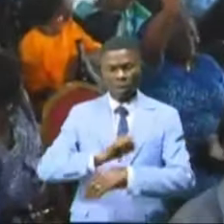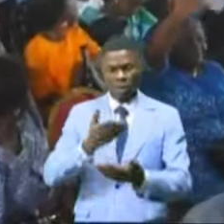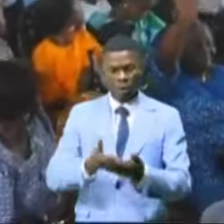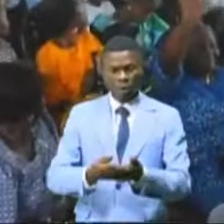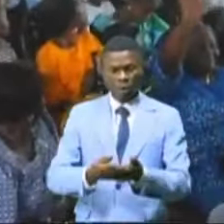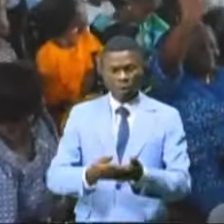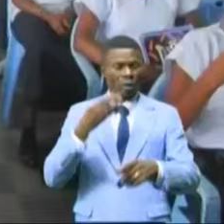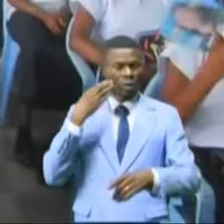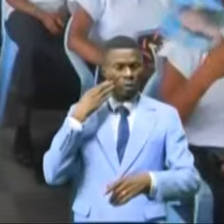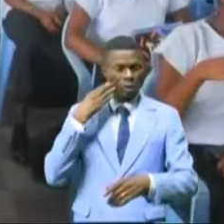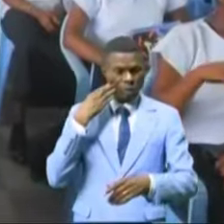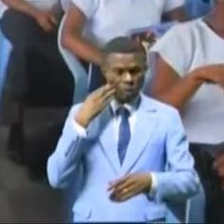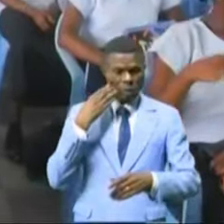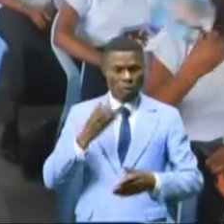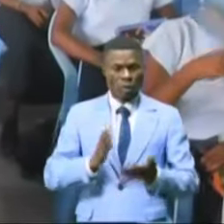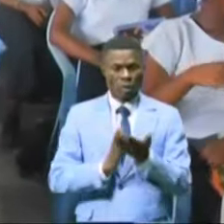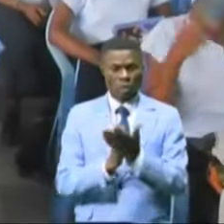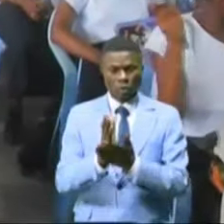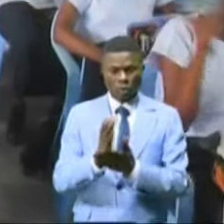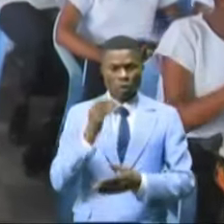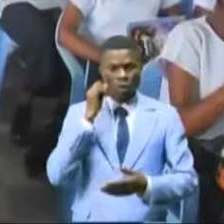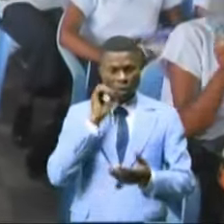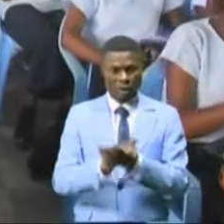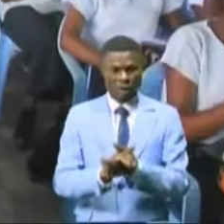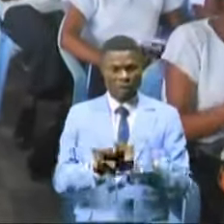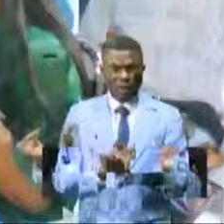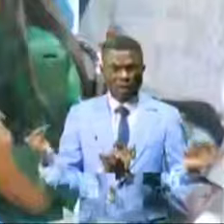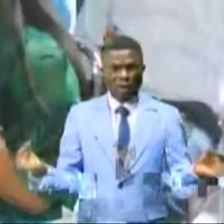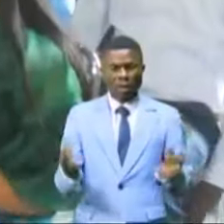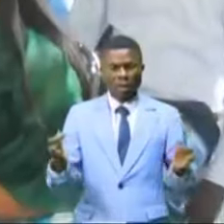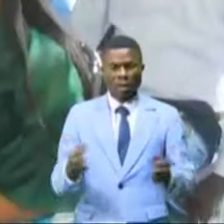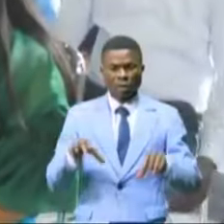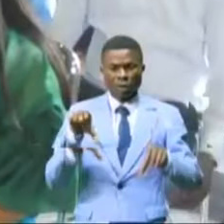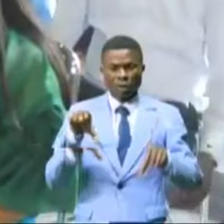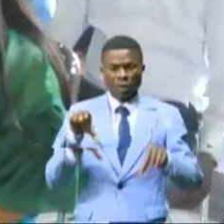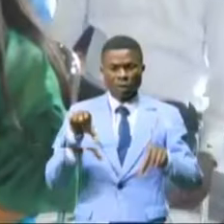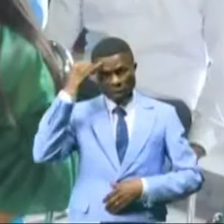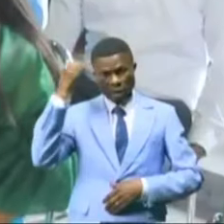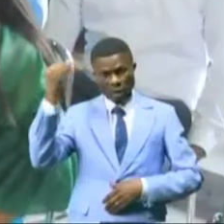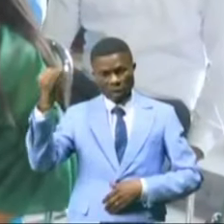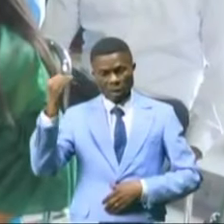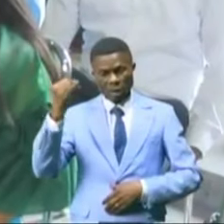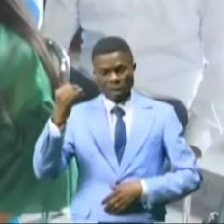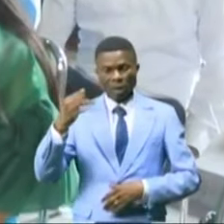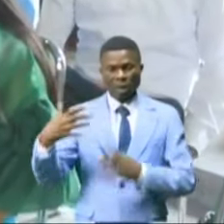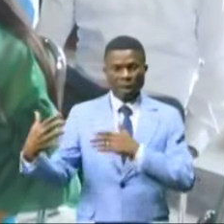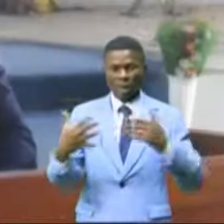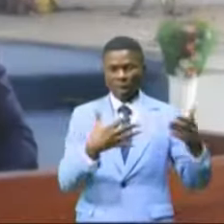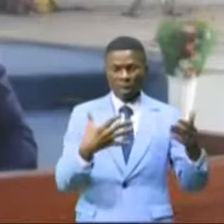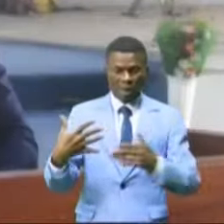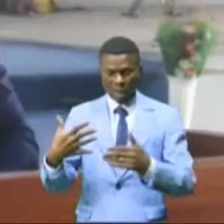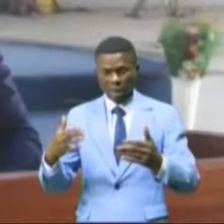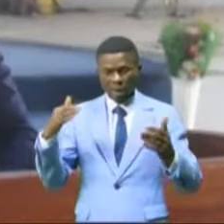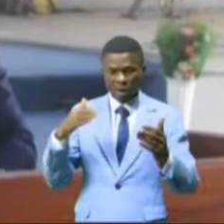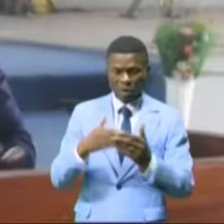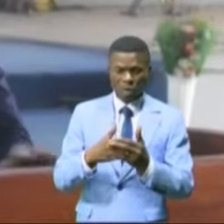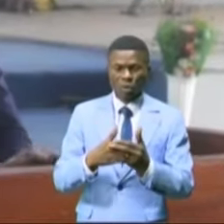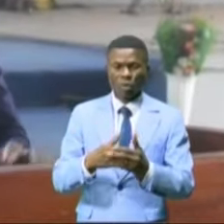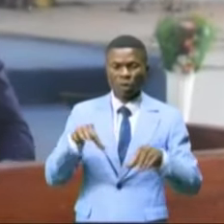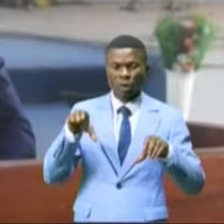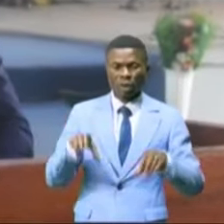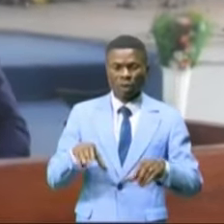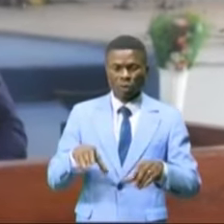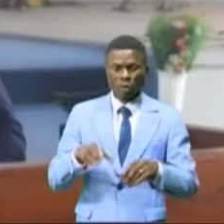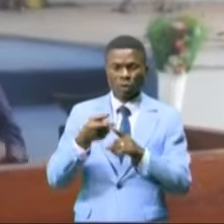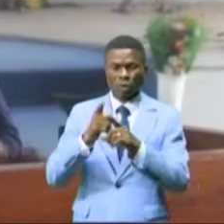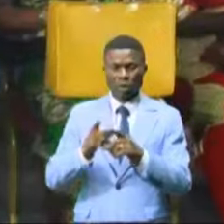du 8 mars. Consacré aux droits de la femme et célébrant RDC dans le contexte de la guerre d'agression rwandaise. C'était